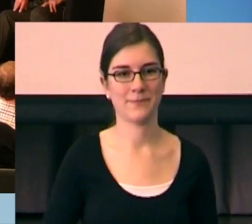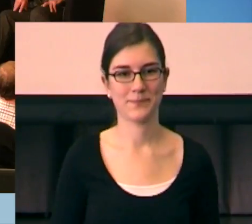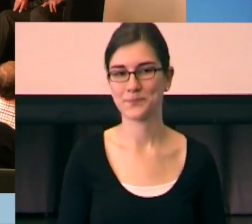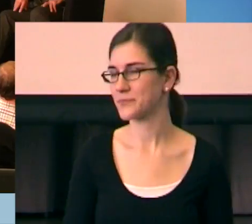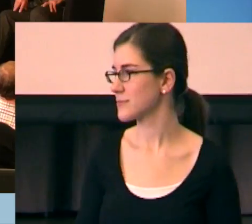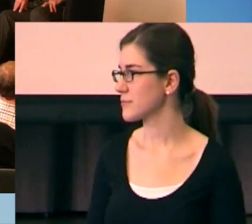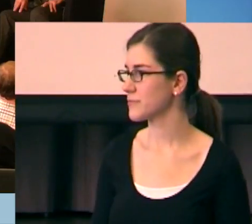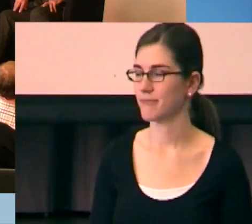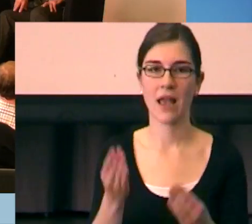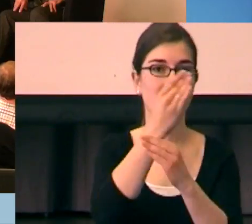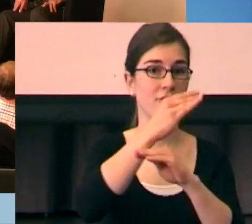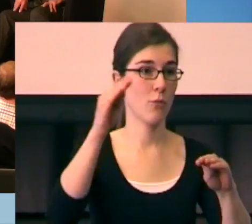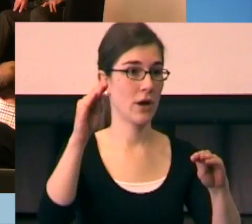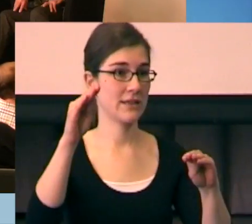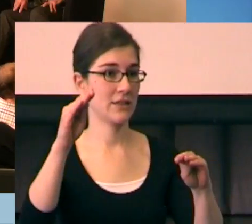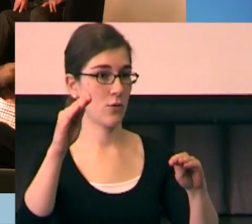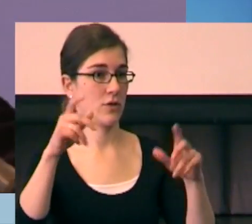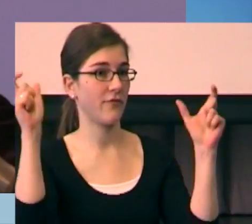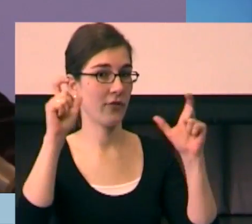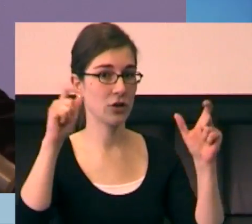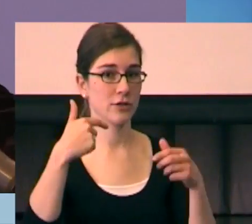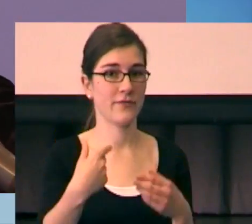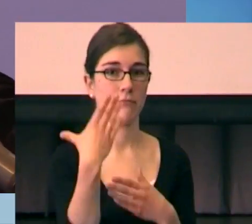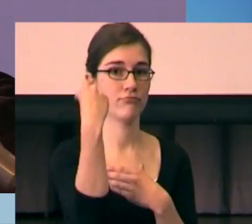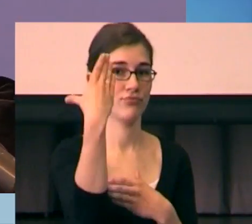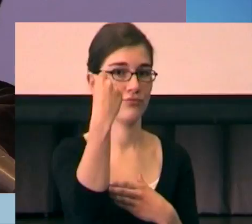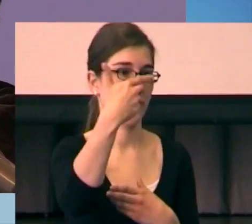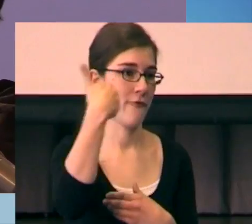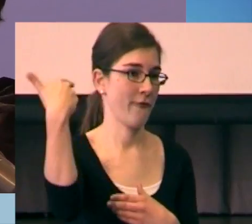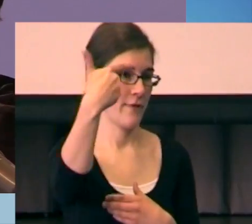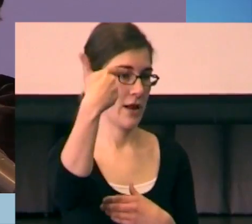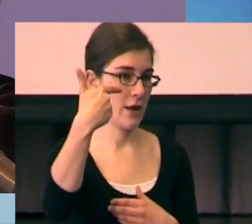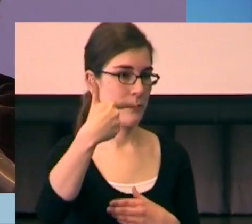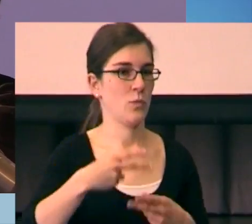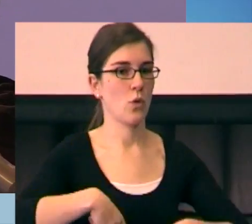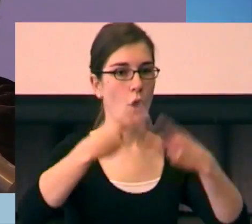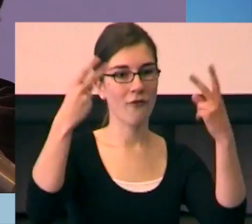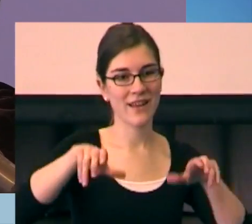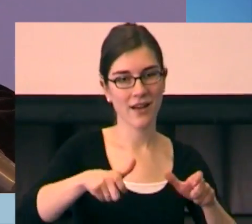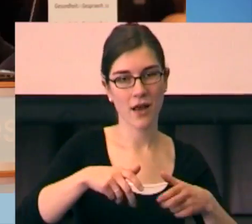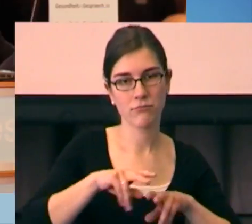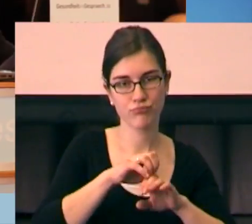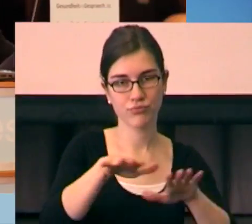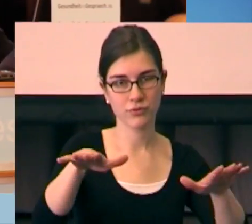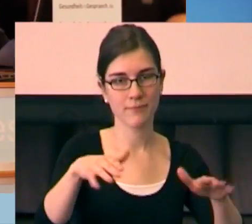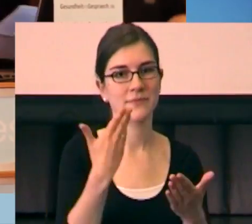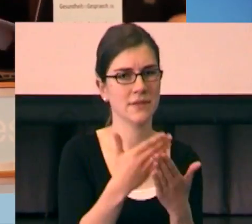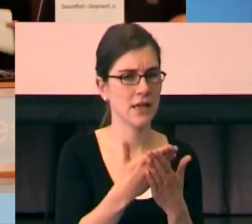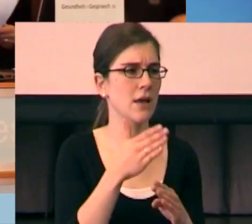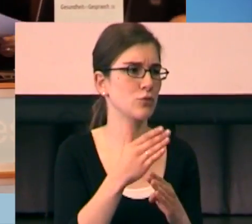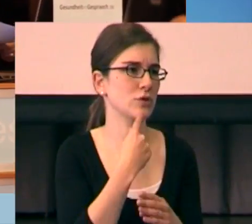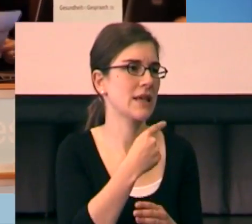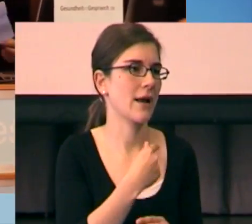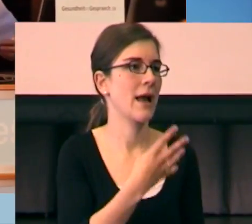Unsere Informationsveranstaltung wird wie immer aufgezeichnet von der Firma Clip Media und im offenen Kanal gezeigt. Deshalb sagte ich ja eben schon am